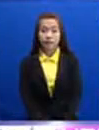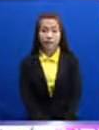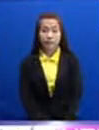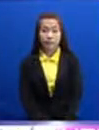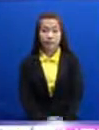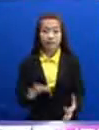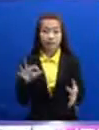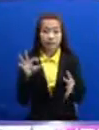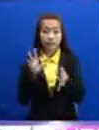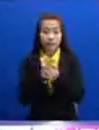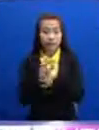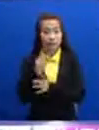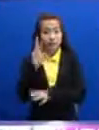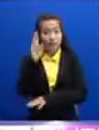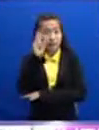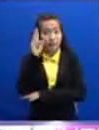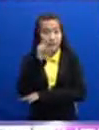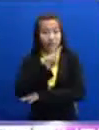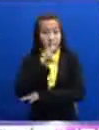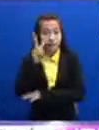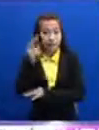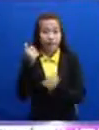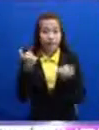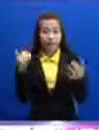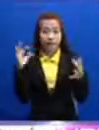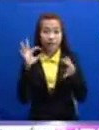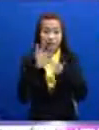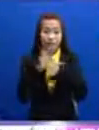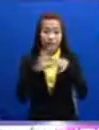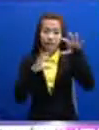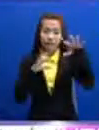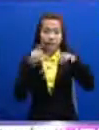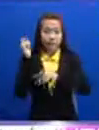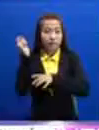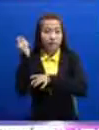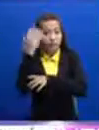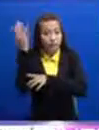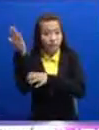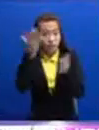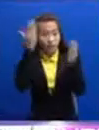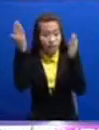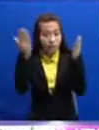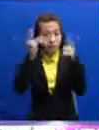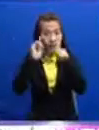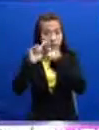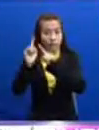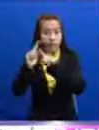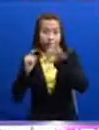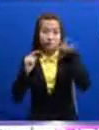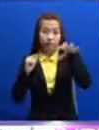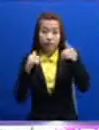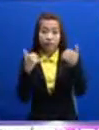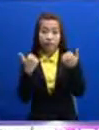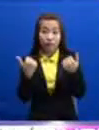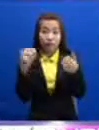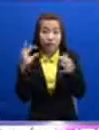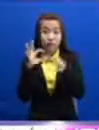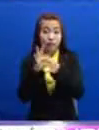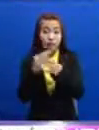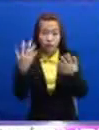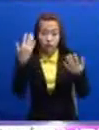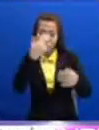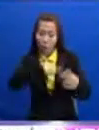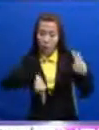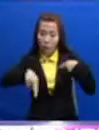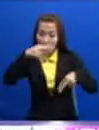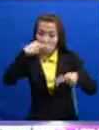มาติดตามข่าวเที่ยงช่วงที่ 2กันค่ะช่วงนี้มาดูเรื่องสภาพอากาศนะคะต้องเตือนคุณผู้ชมรวมทั้งคุณกองแก้วนะคะระมัดระวังเรื่องสุขภาพ